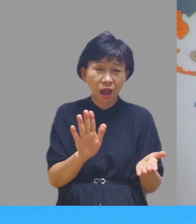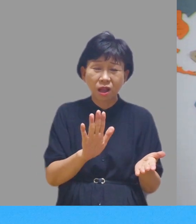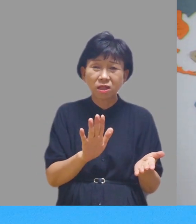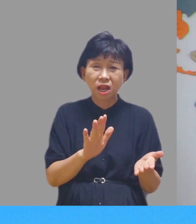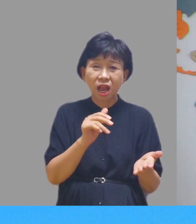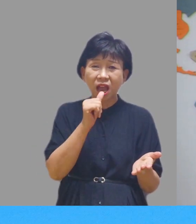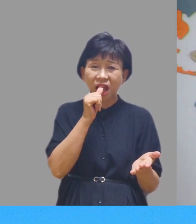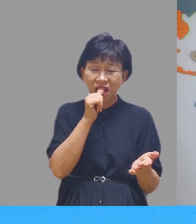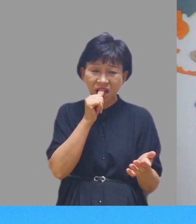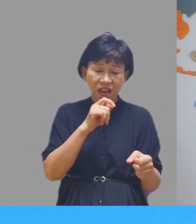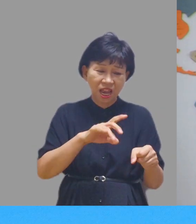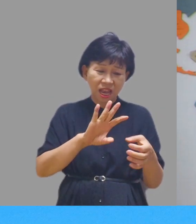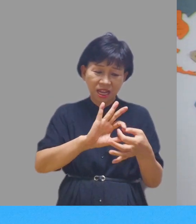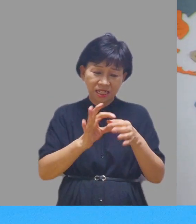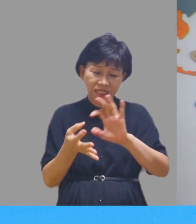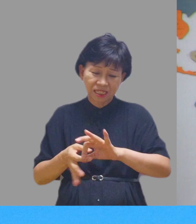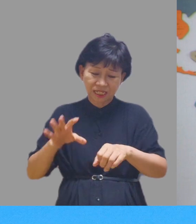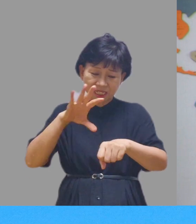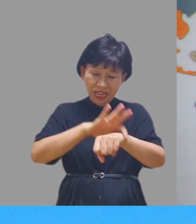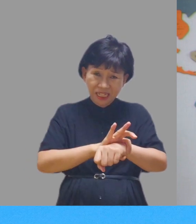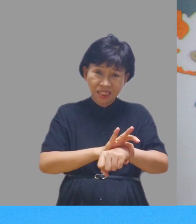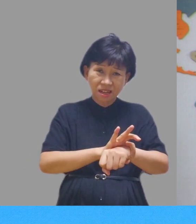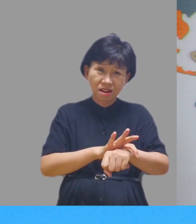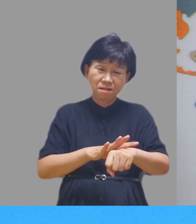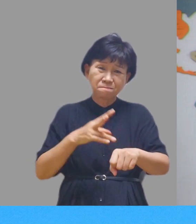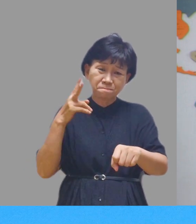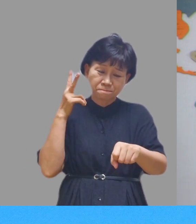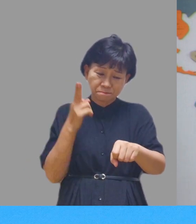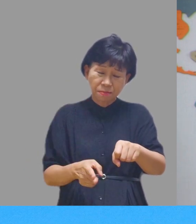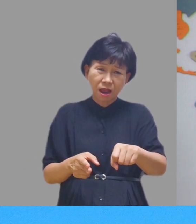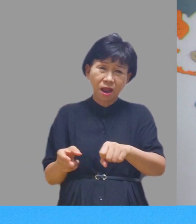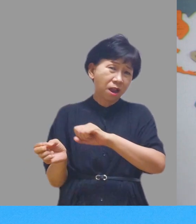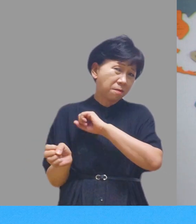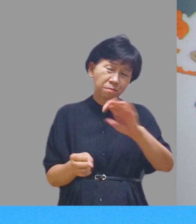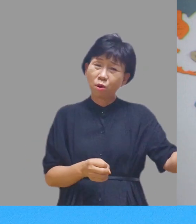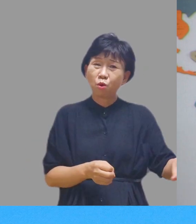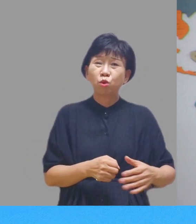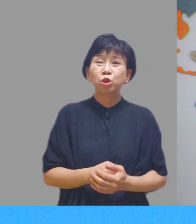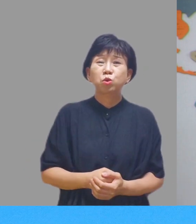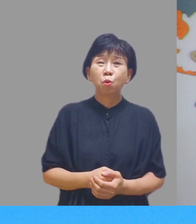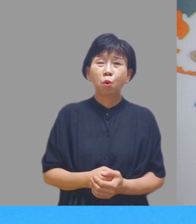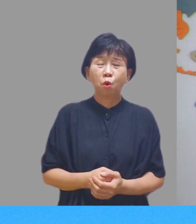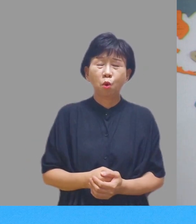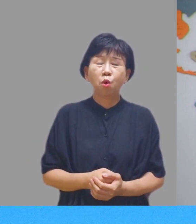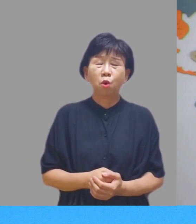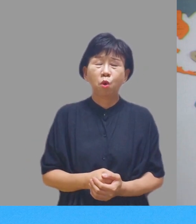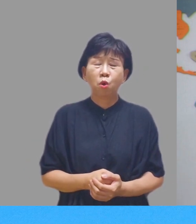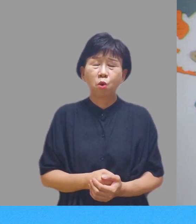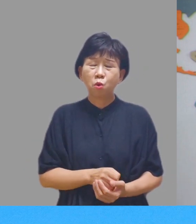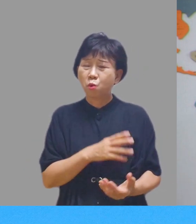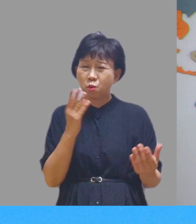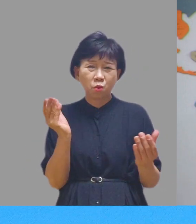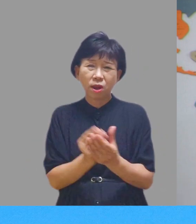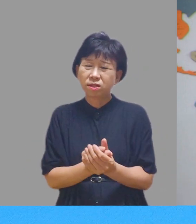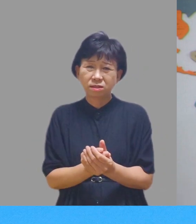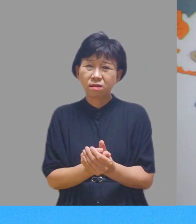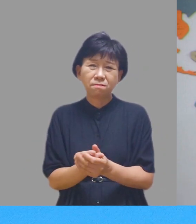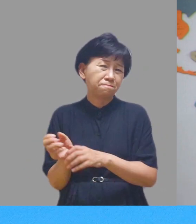완전히 끊으시고 다시는 그 죄가 우리를 붙잡지 못하도록 그 죄를 멀리